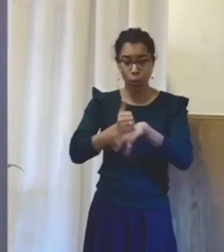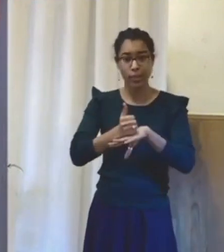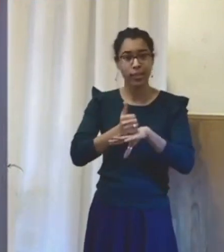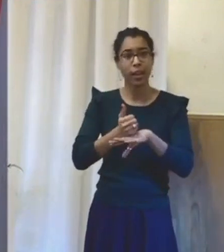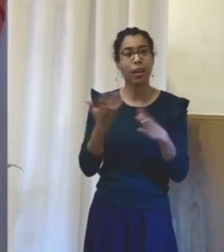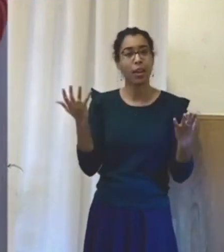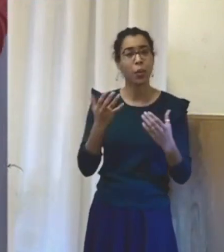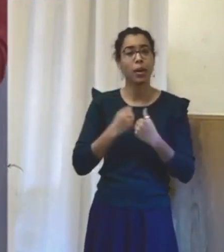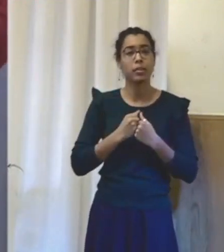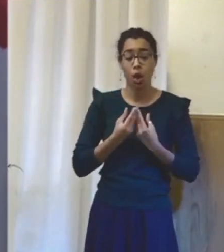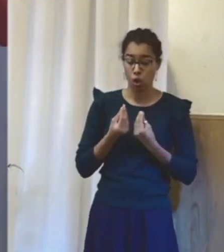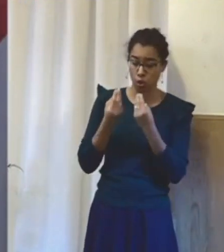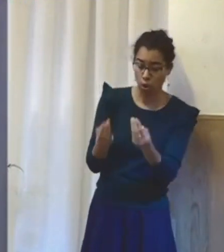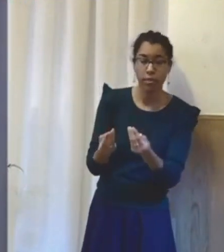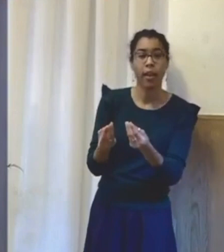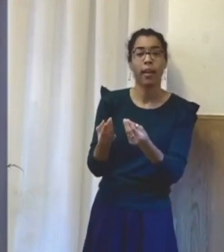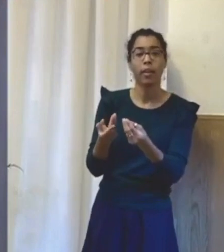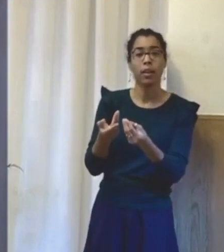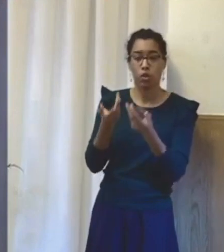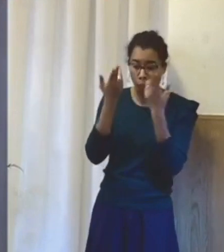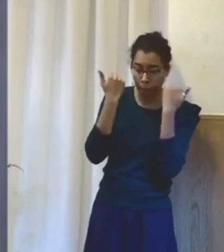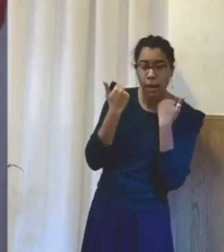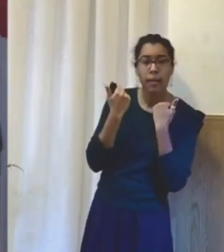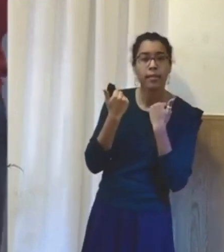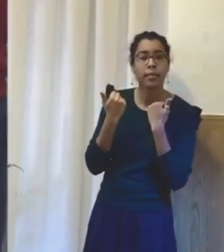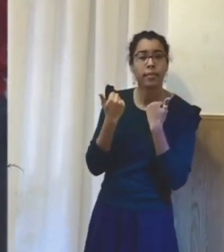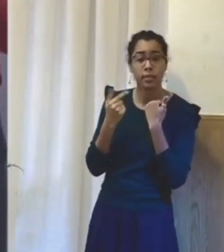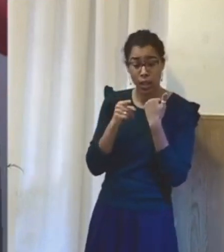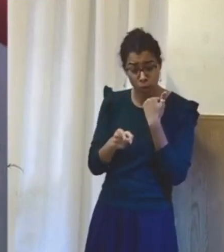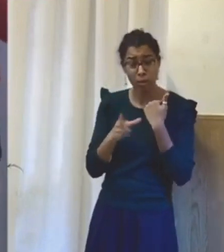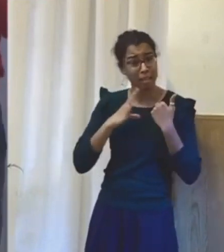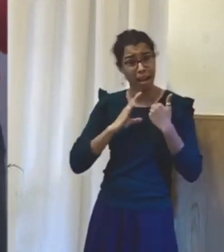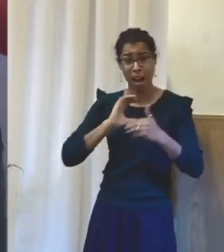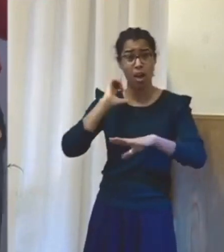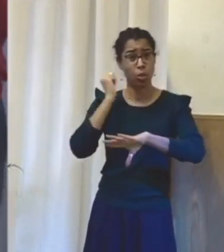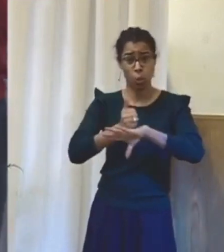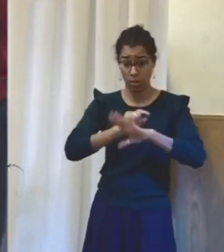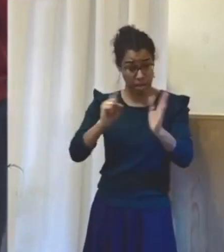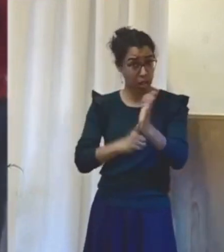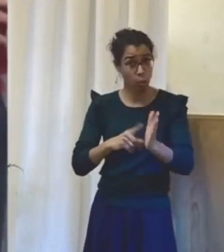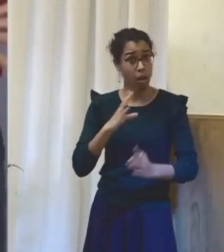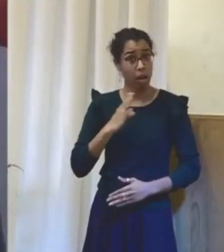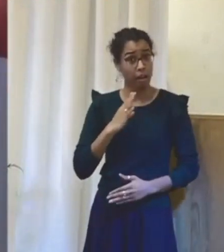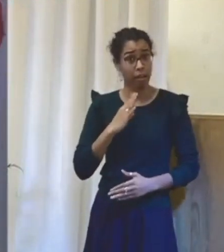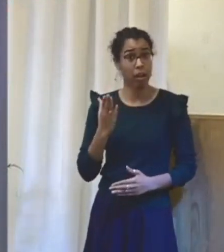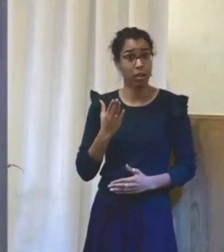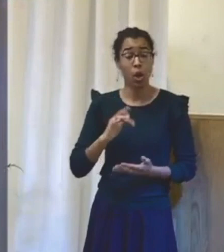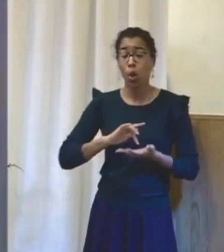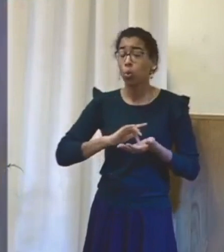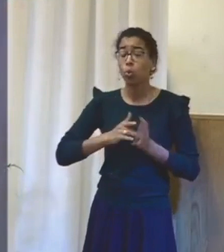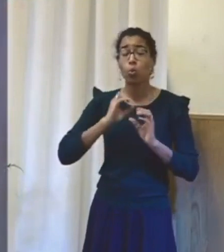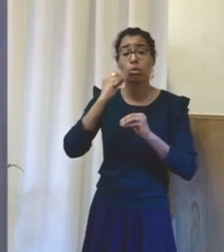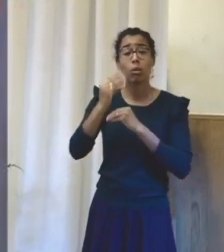dominer, d'assujettir. L'homme avait reçu ce droit de remplir la